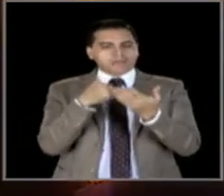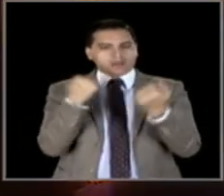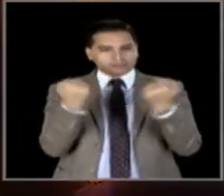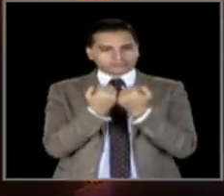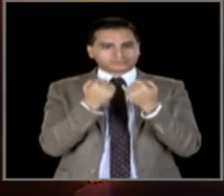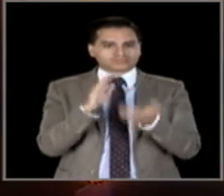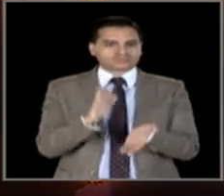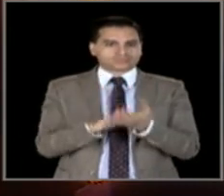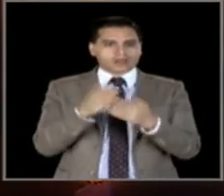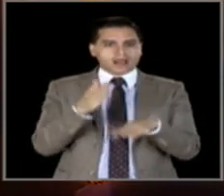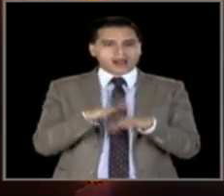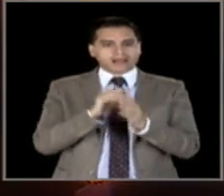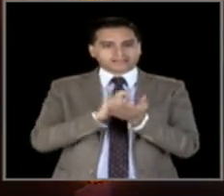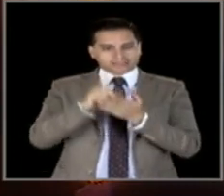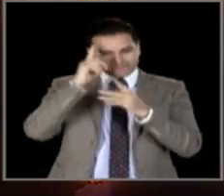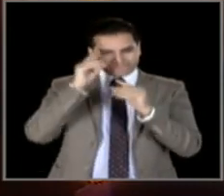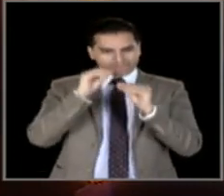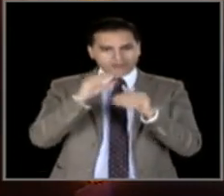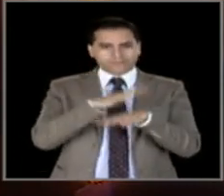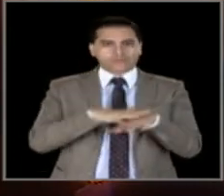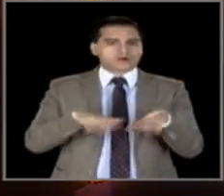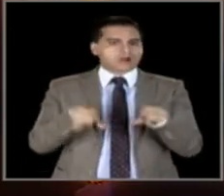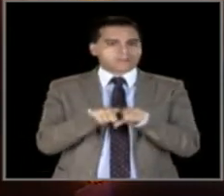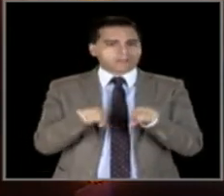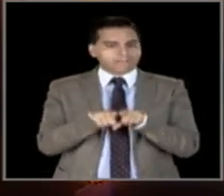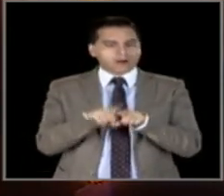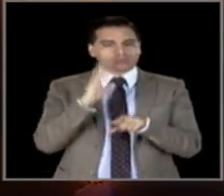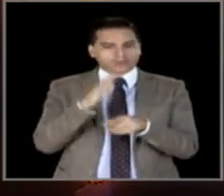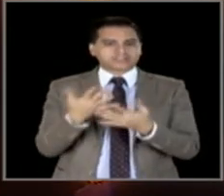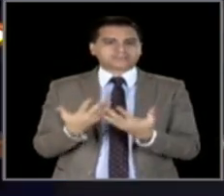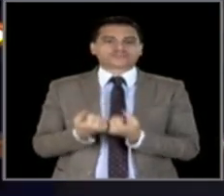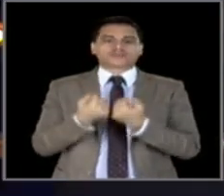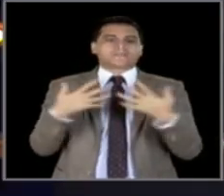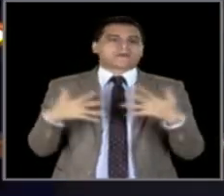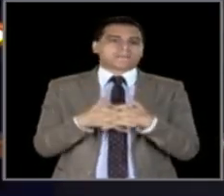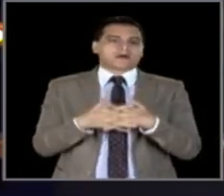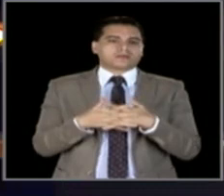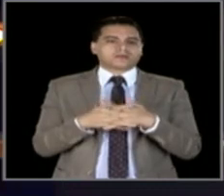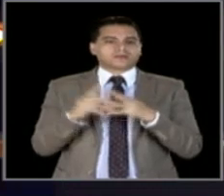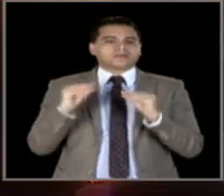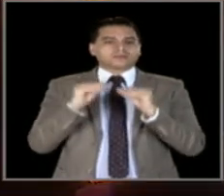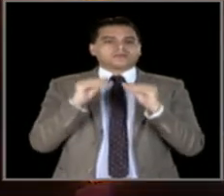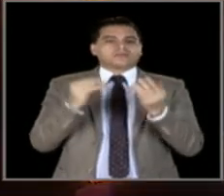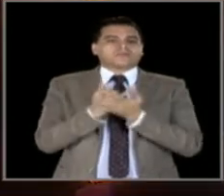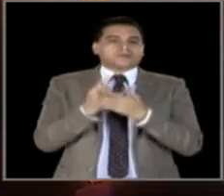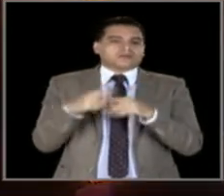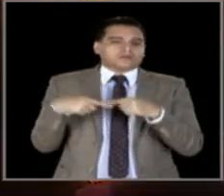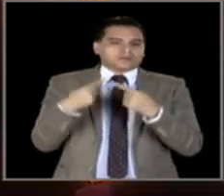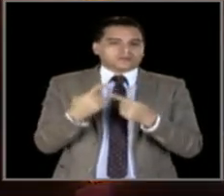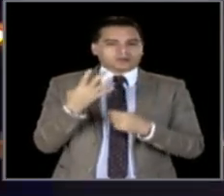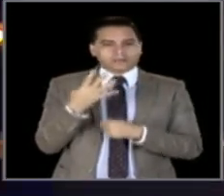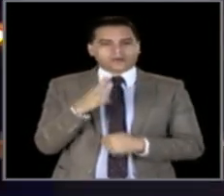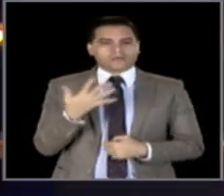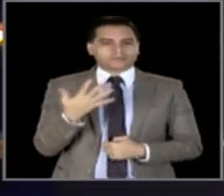عشان احاول ان انا اوصل رسالة ان احنا كلنا مع بعض، فاحنا لازم ننقذ بعض من حاجات معينة. اديتي كم محاضرة لغاية دلوقتي؟ أربعة أو